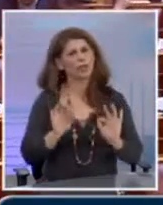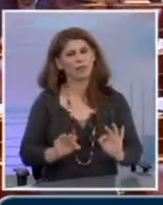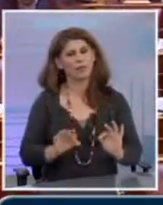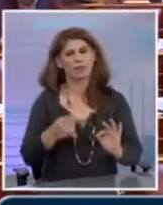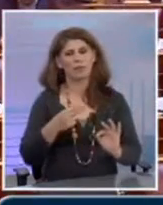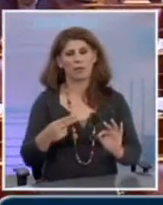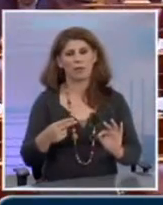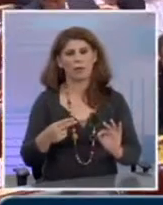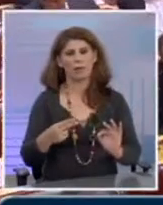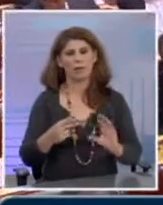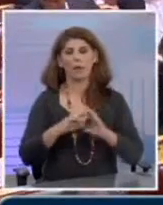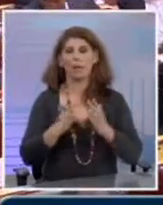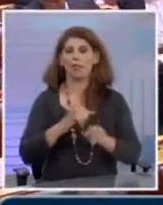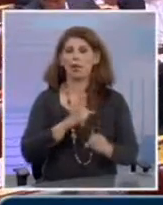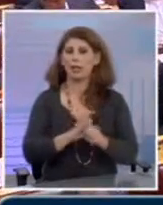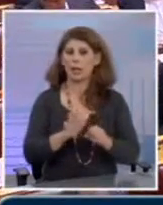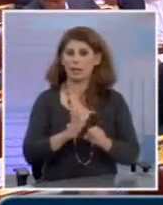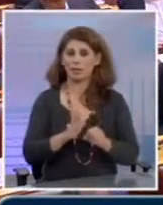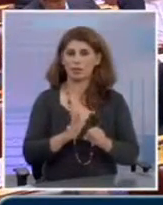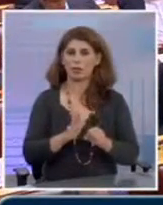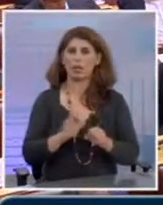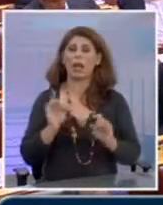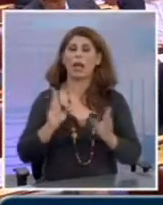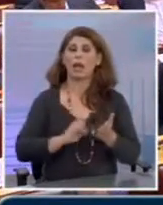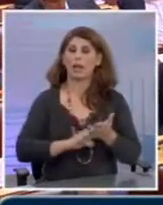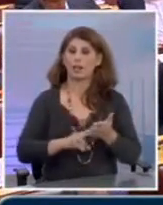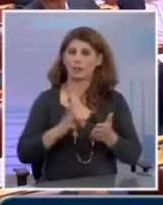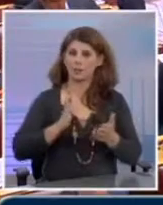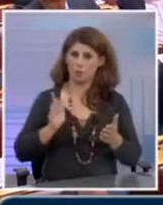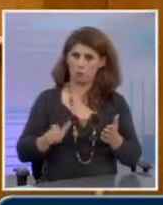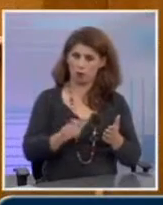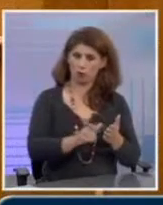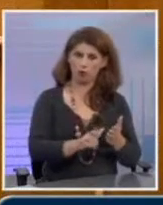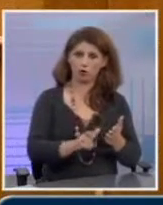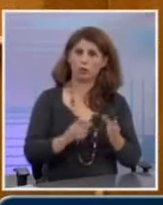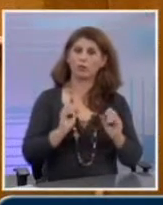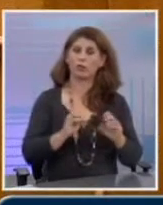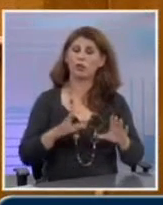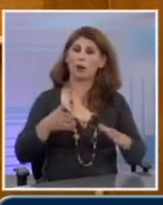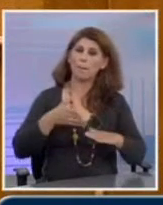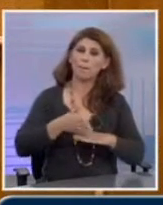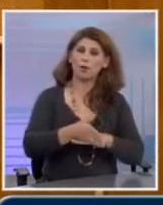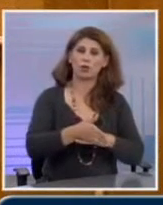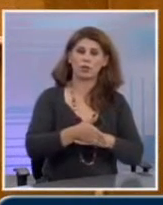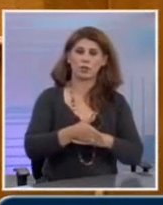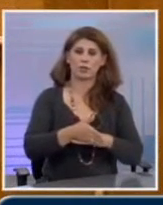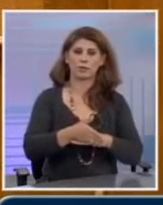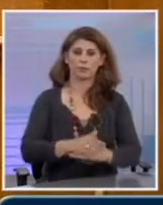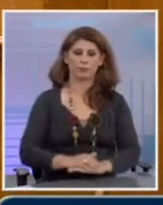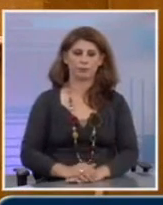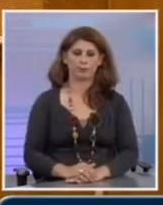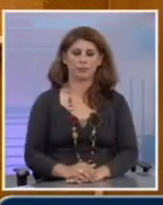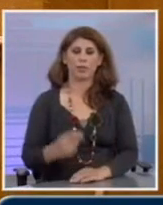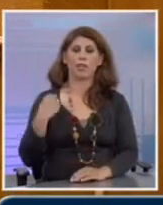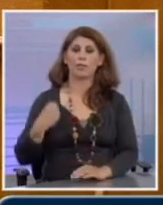την καθολική κάλυψη των ανασφάλιστων πολιτών για την δωρεάν πρόσβασή τους στις